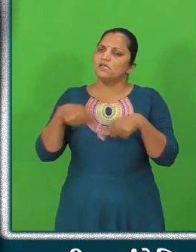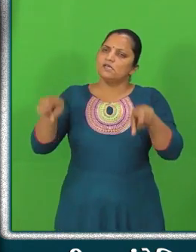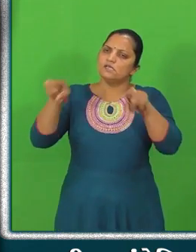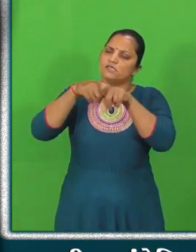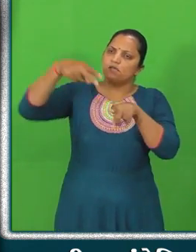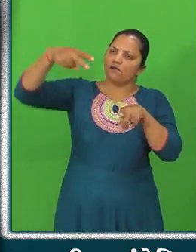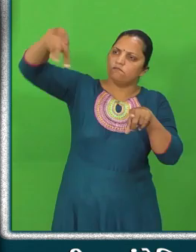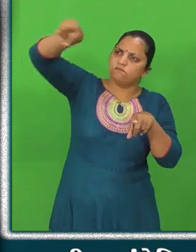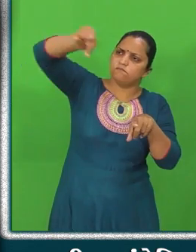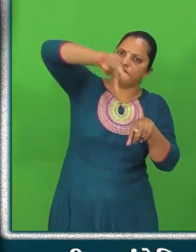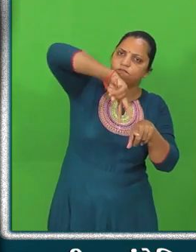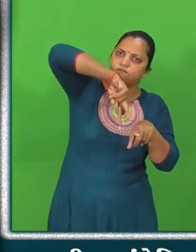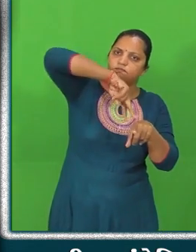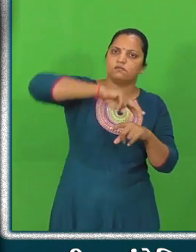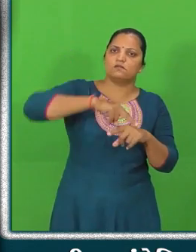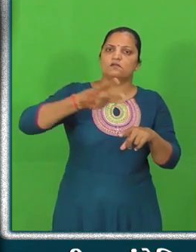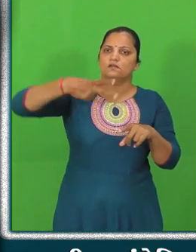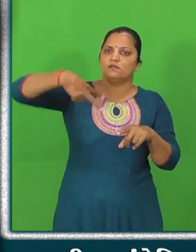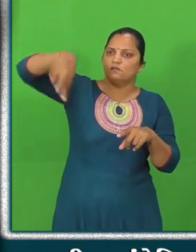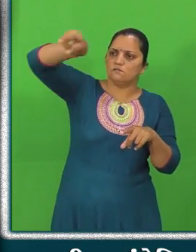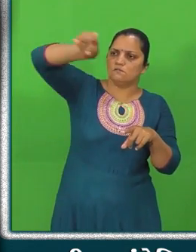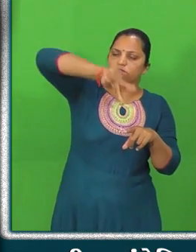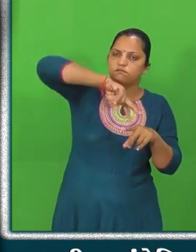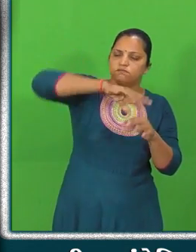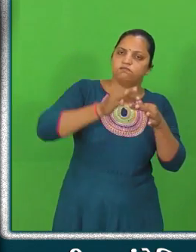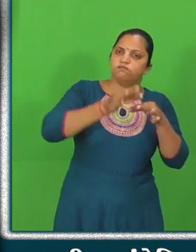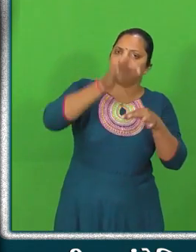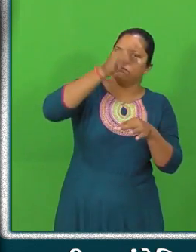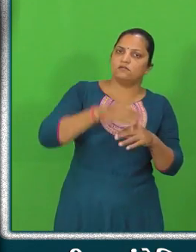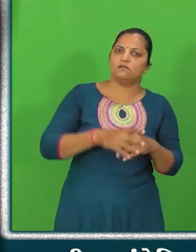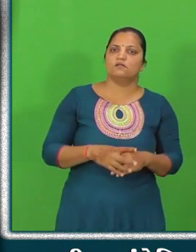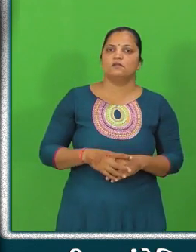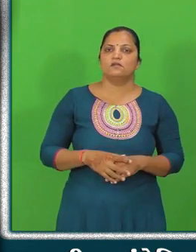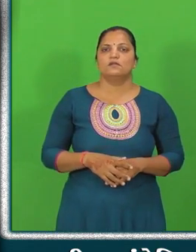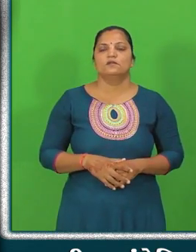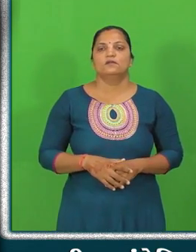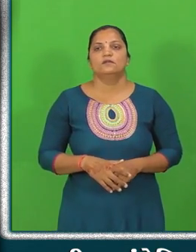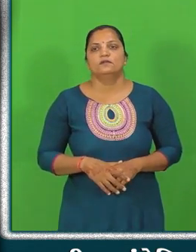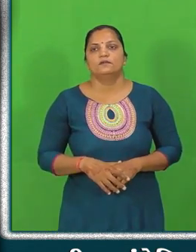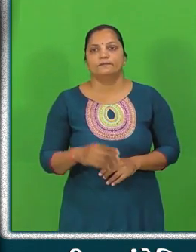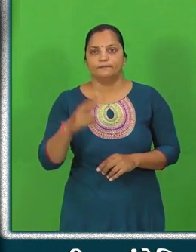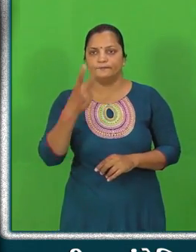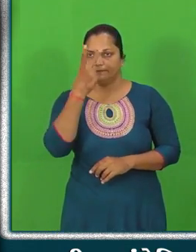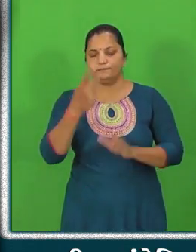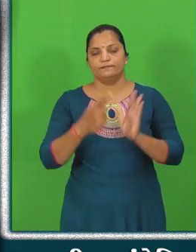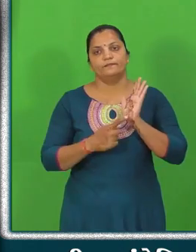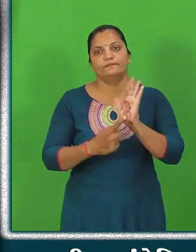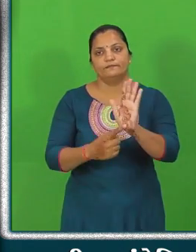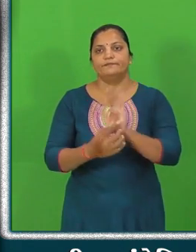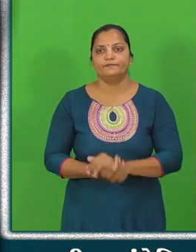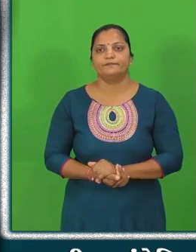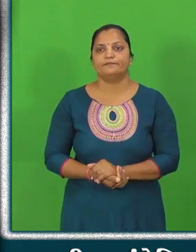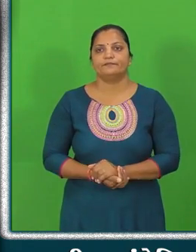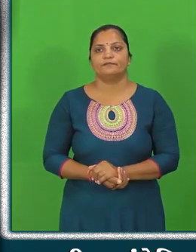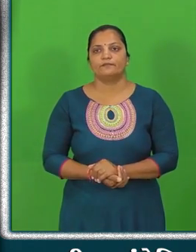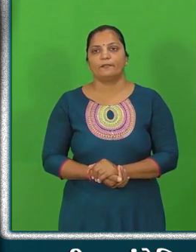એના એ જ માર્ગે પાછું વળે અને પાછું આપણે લંબાઈએ પાછું વળે તો જે આટલે છેદે છે.